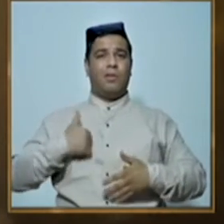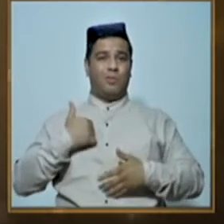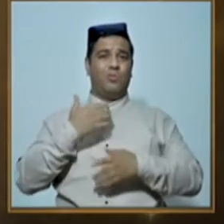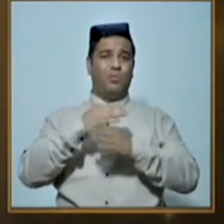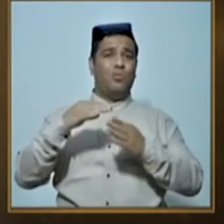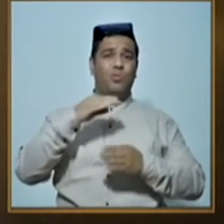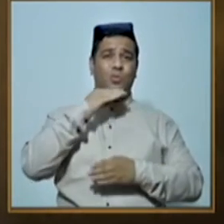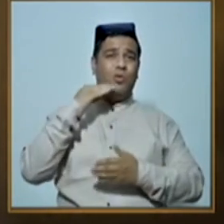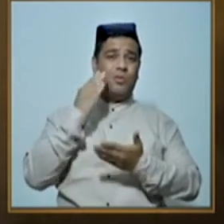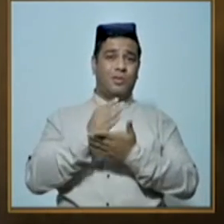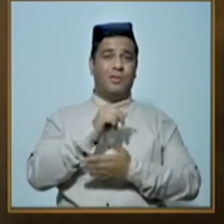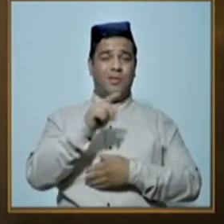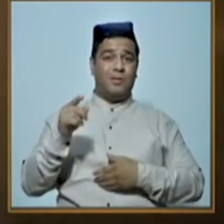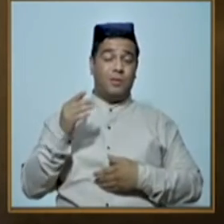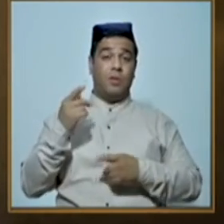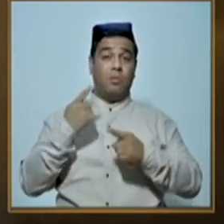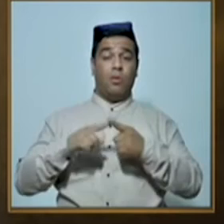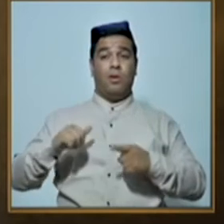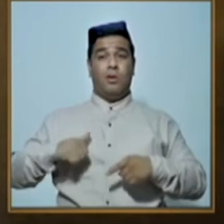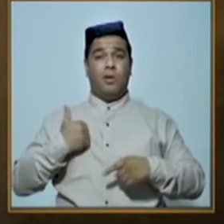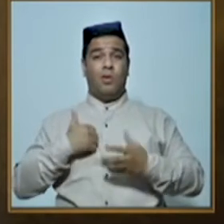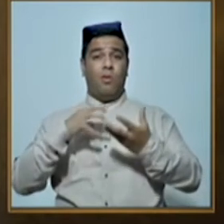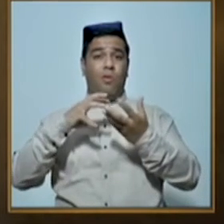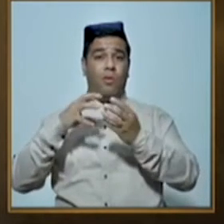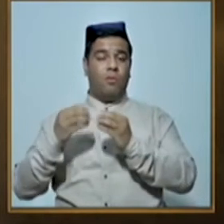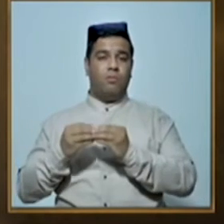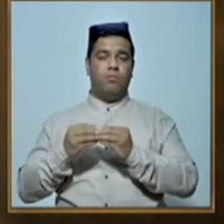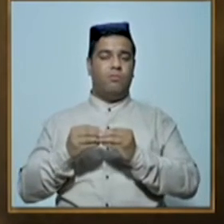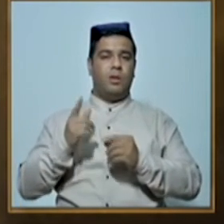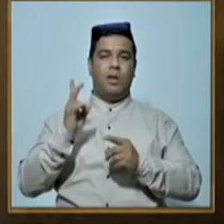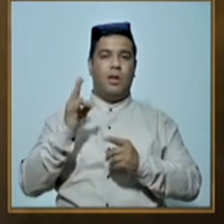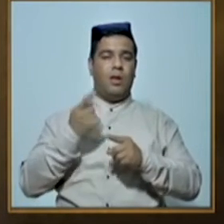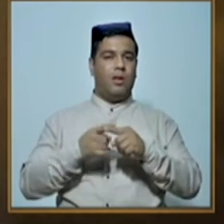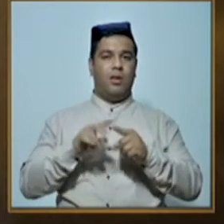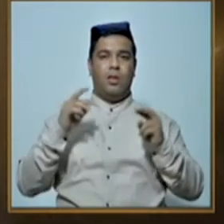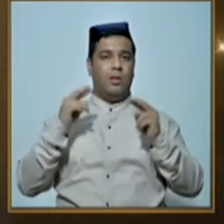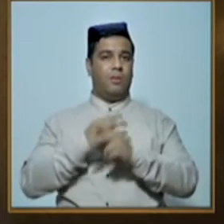qoladi. Bu manmanliklarning hammasi noo'rin narsa.